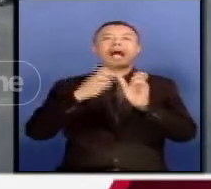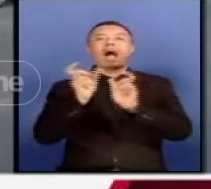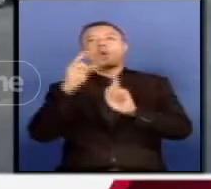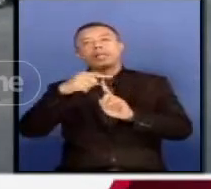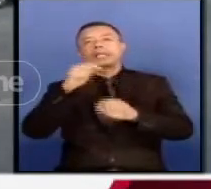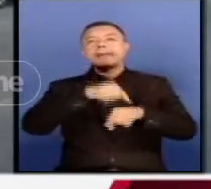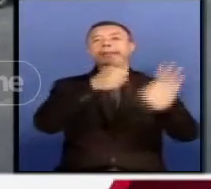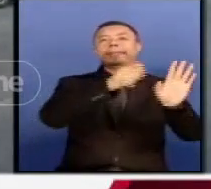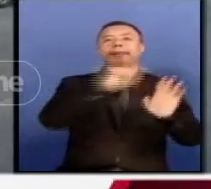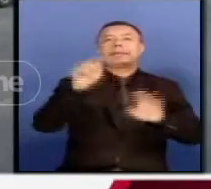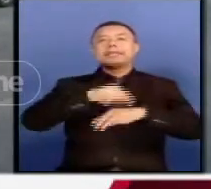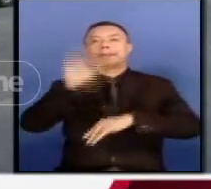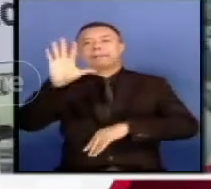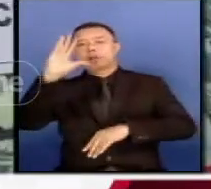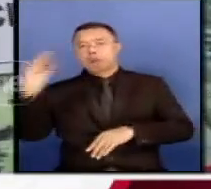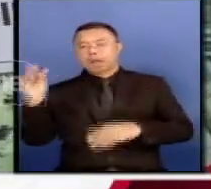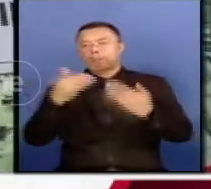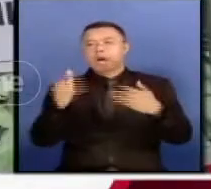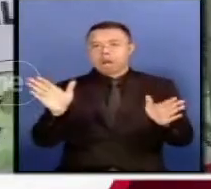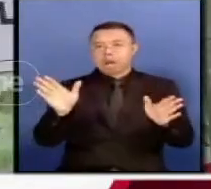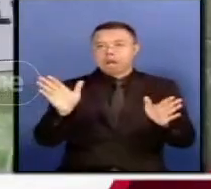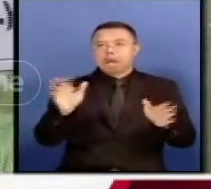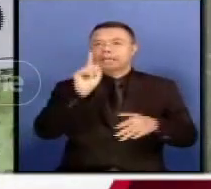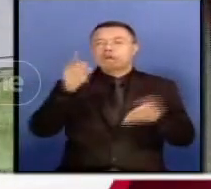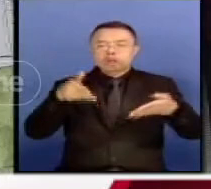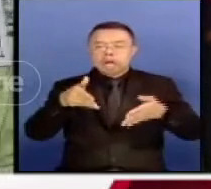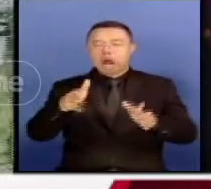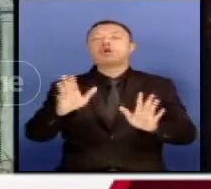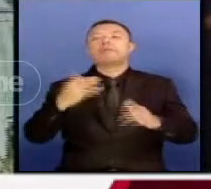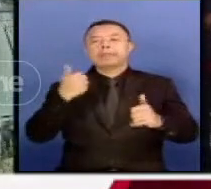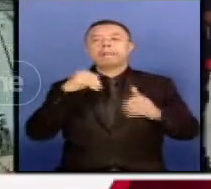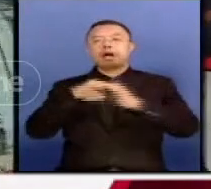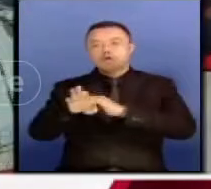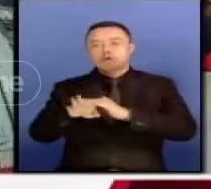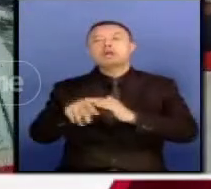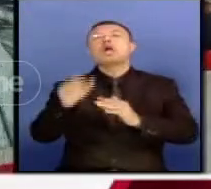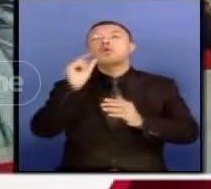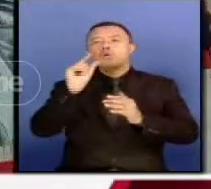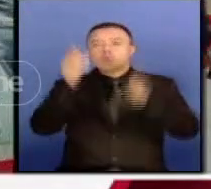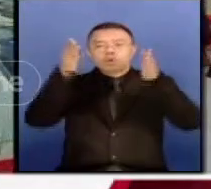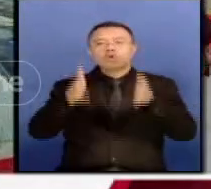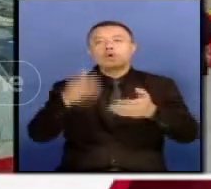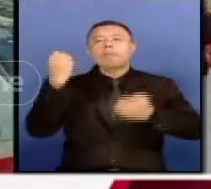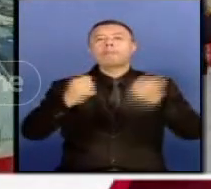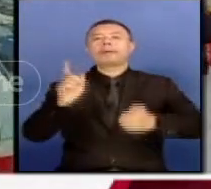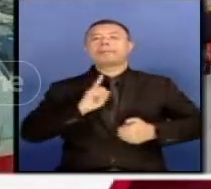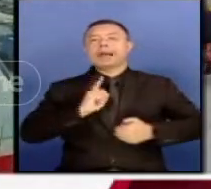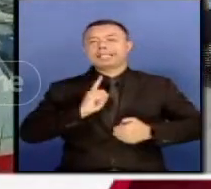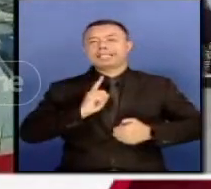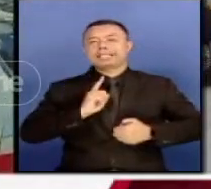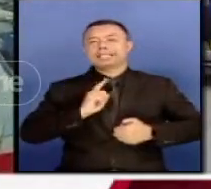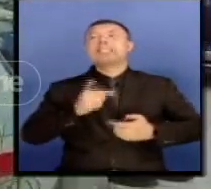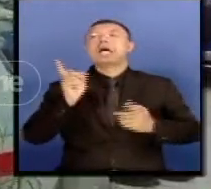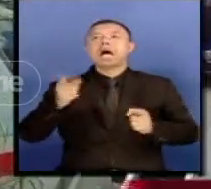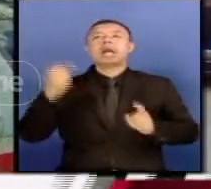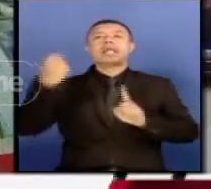jam 6 pagi sampai jam 5 sore. Hanya satu jalur yang digunakan dan hanya untuk mobil kecil atau pribadi. Jalur